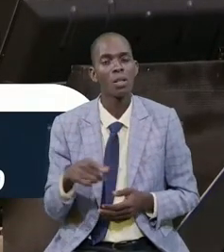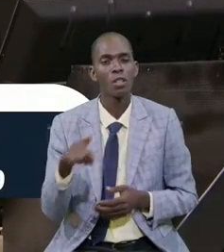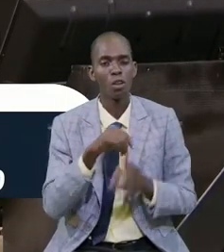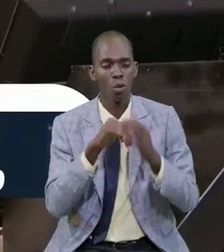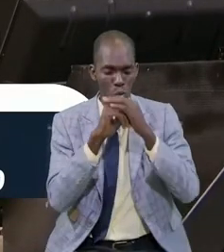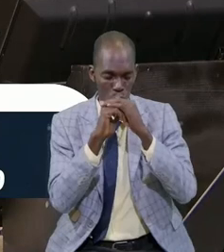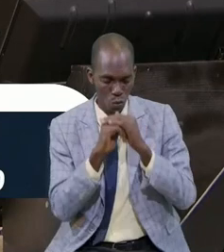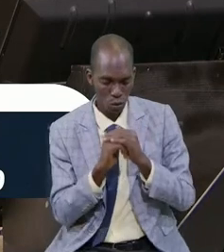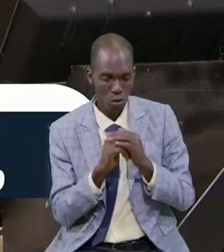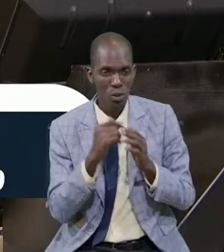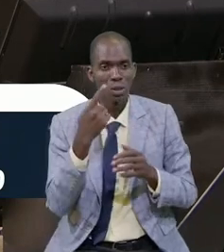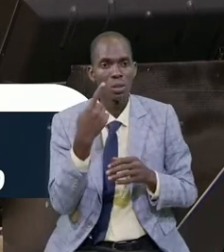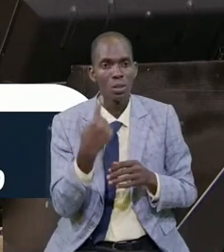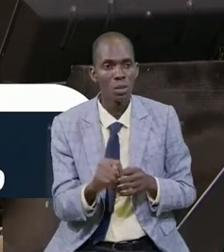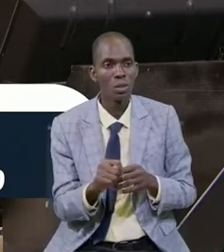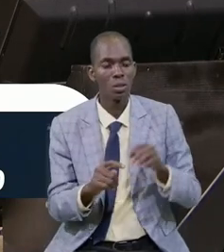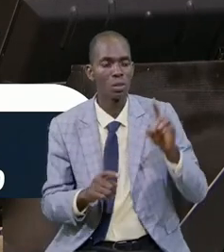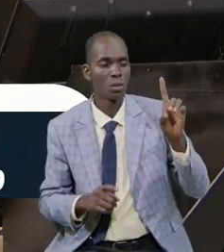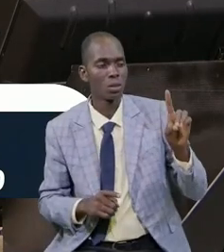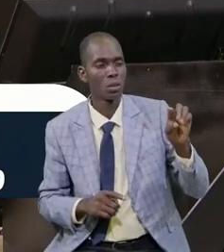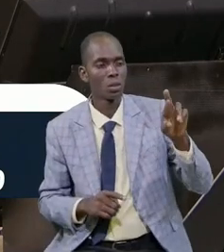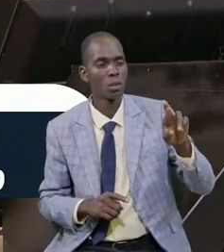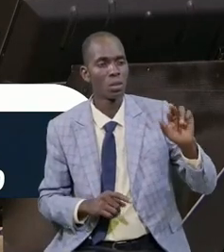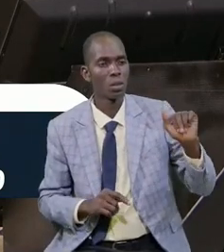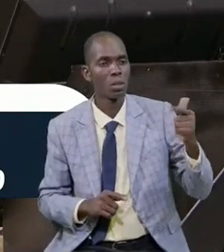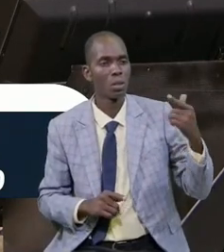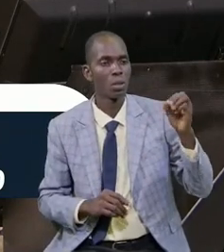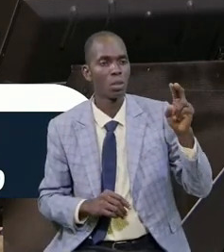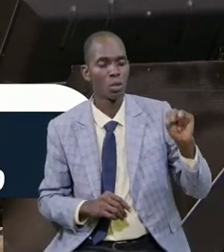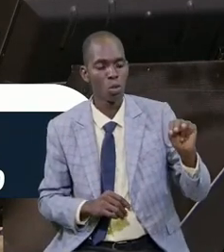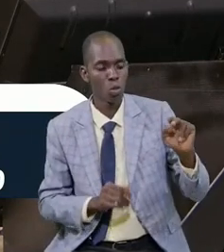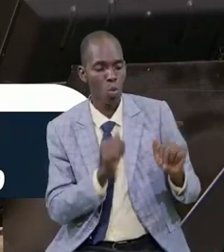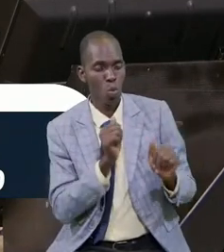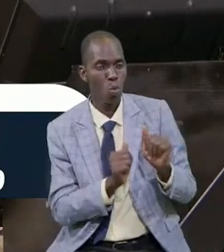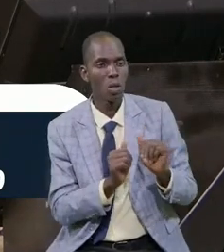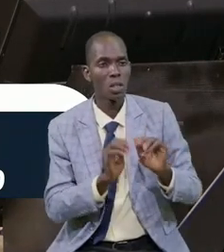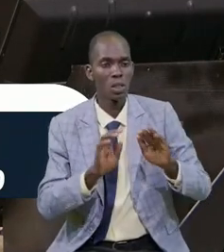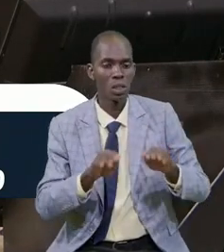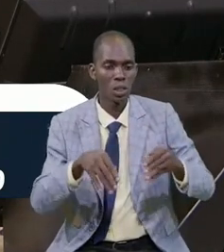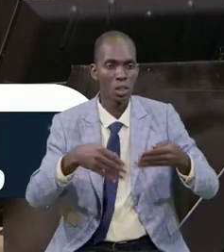il adorait le dragon.